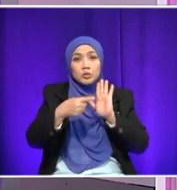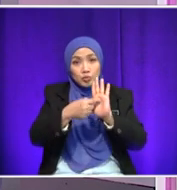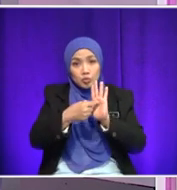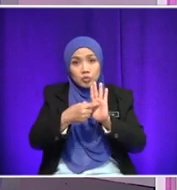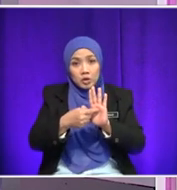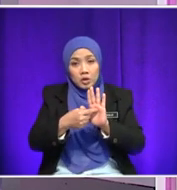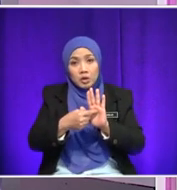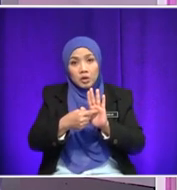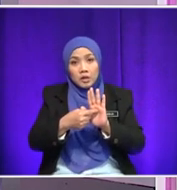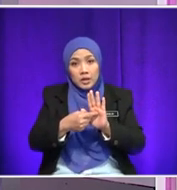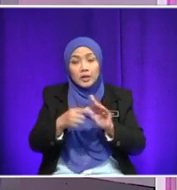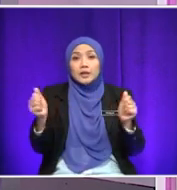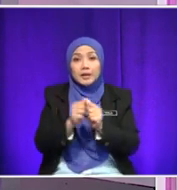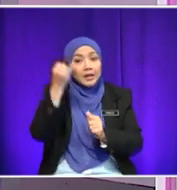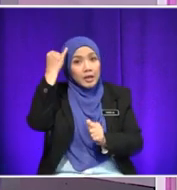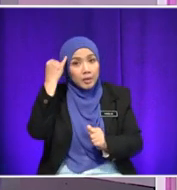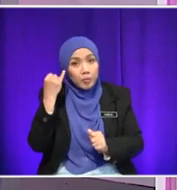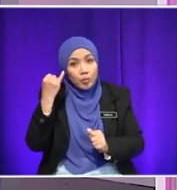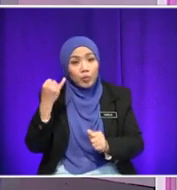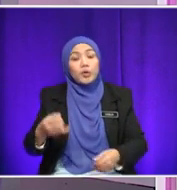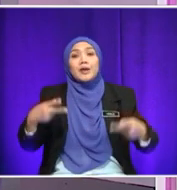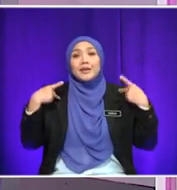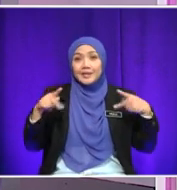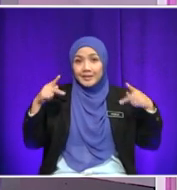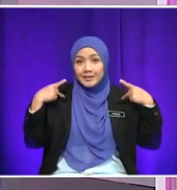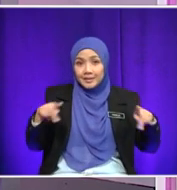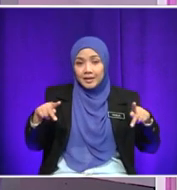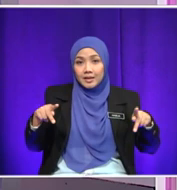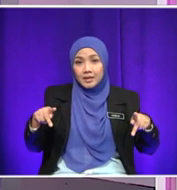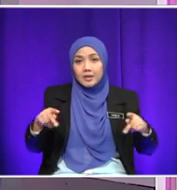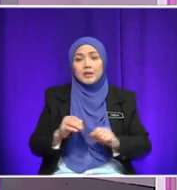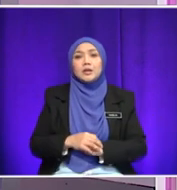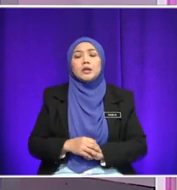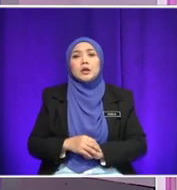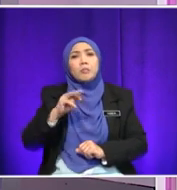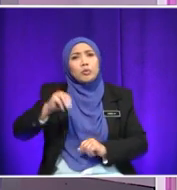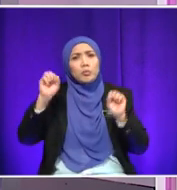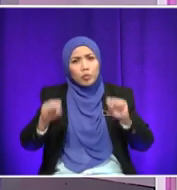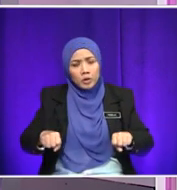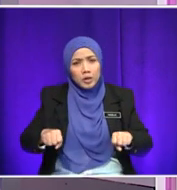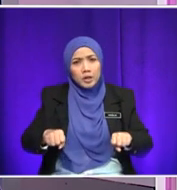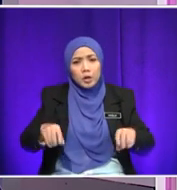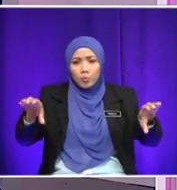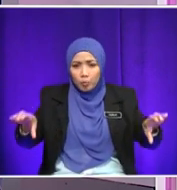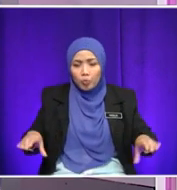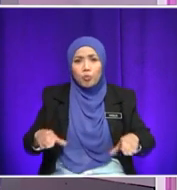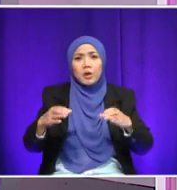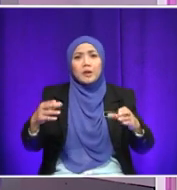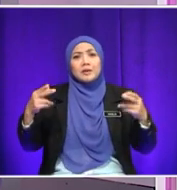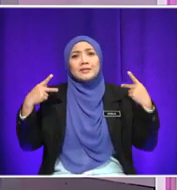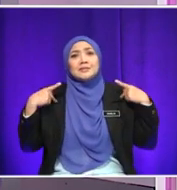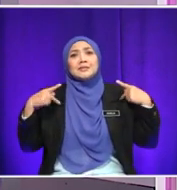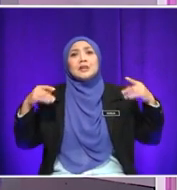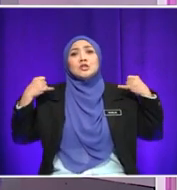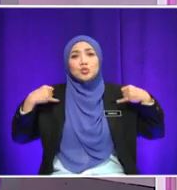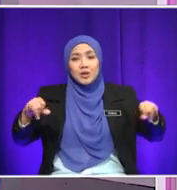ke usaha wanan jadi pada akhir model yang ketujuh murid boleh menjalankan penegakan sendiri dengan kemahiran